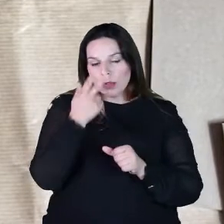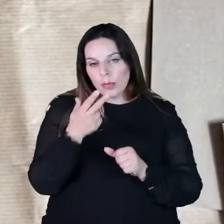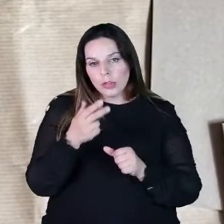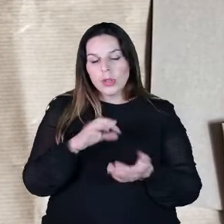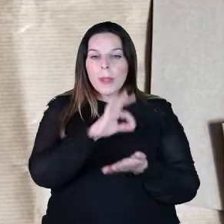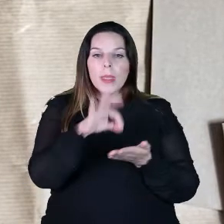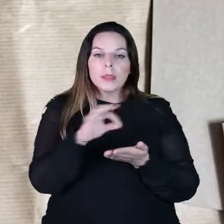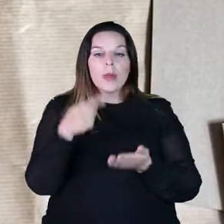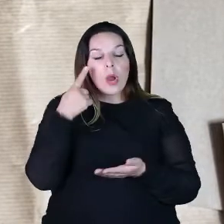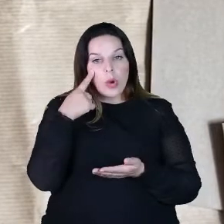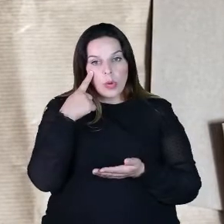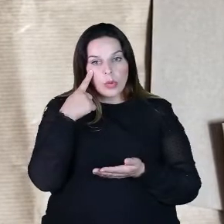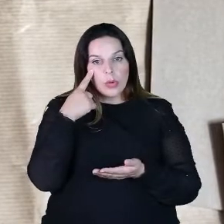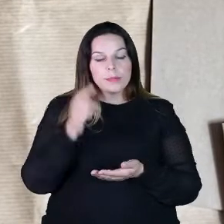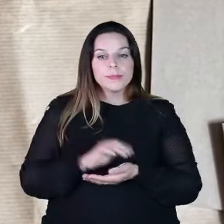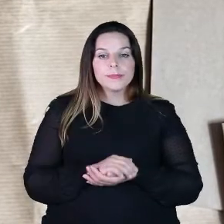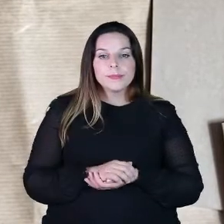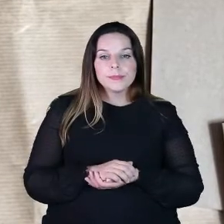dorysowuję mu oko.